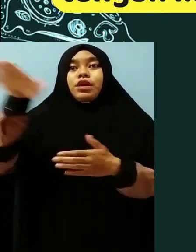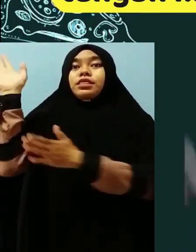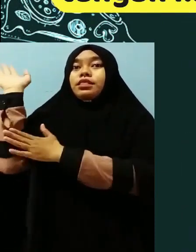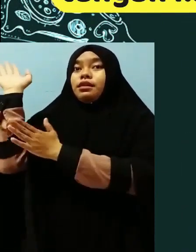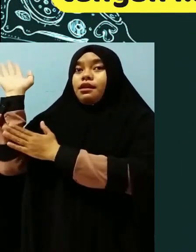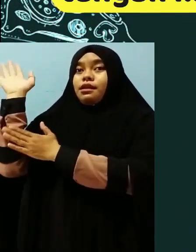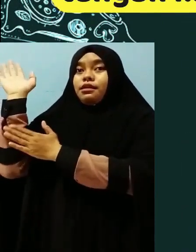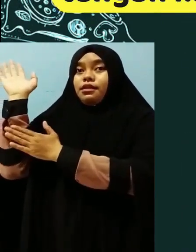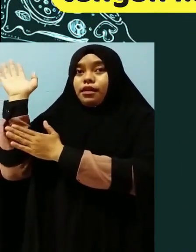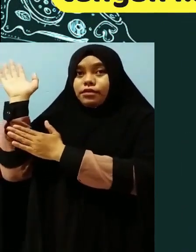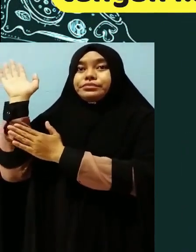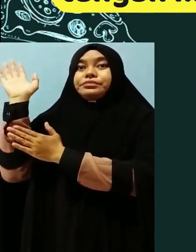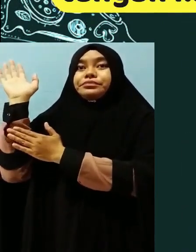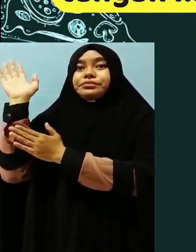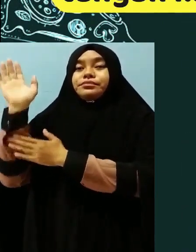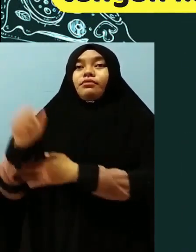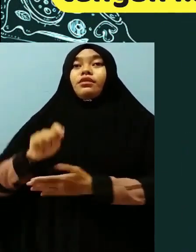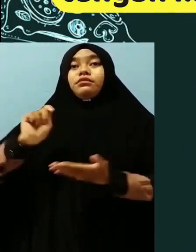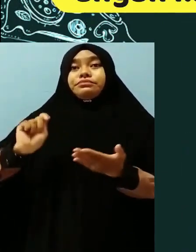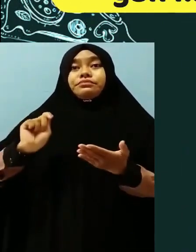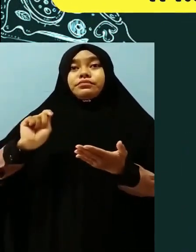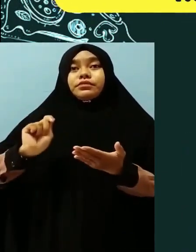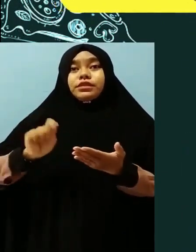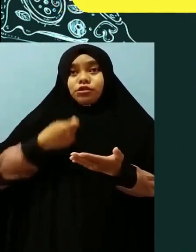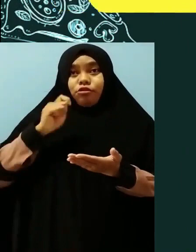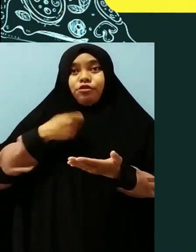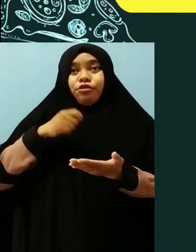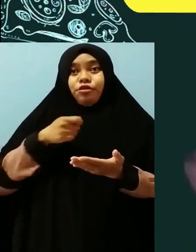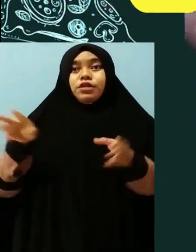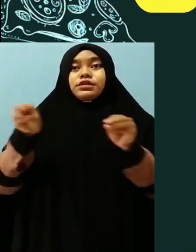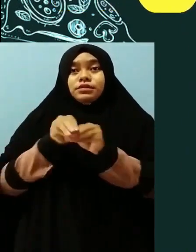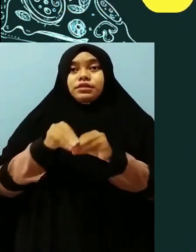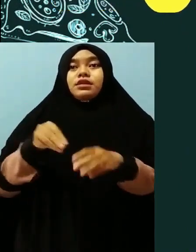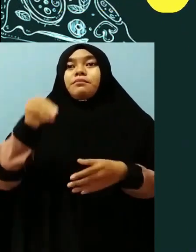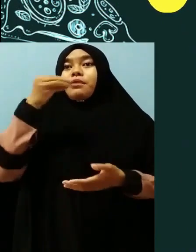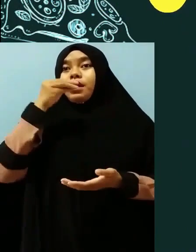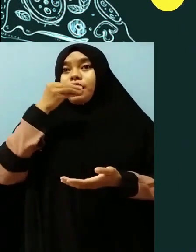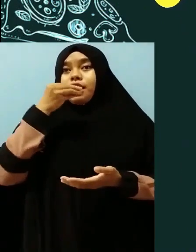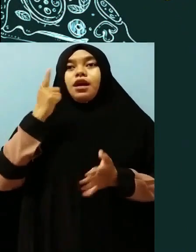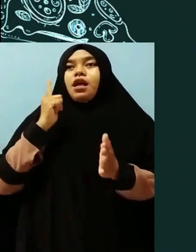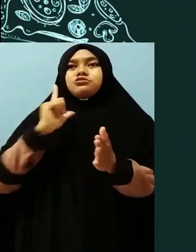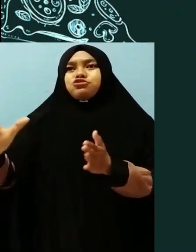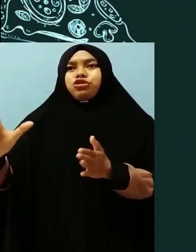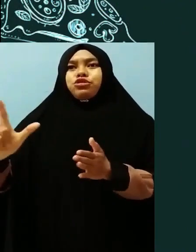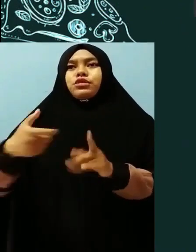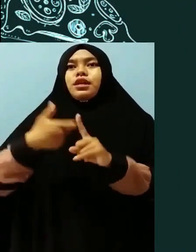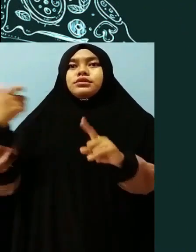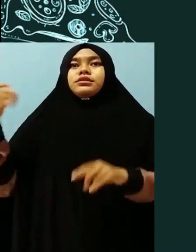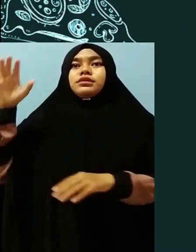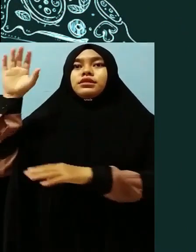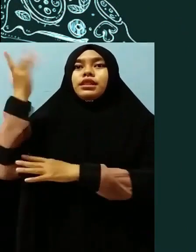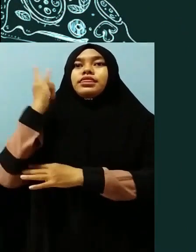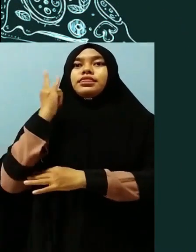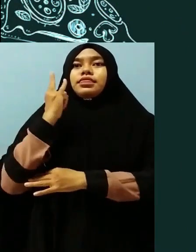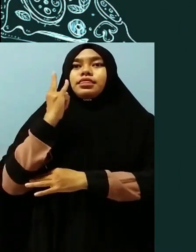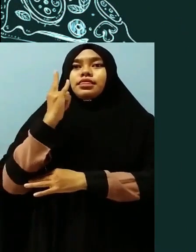baik menggunakan tangan kanan. Walaupun kalian menggunakan sendok atau makan langsung dari tangan, tetap menggunakan